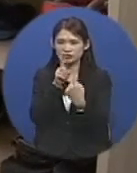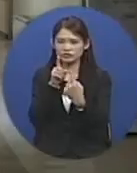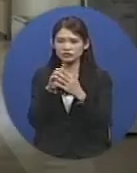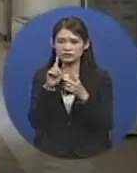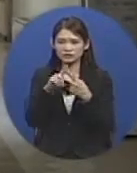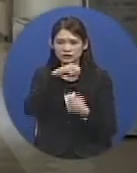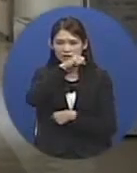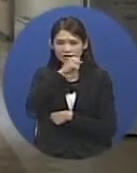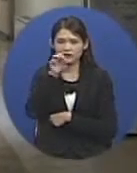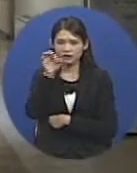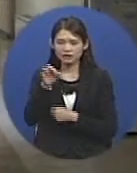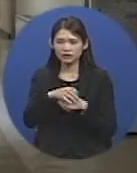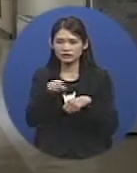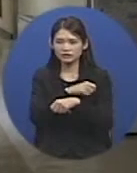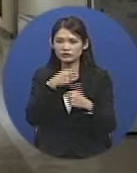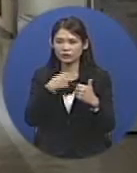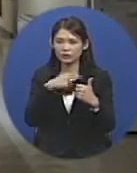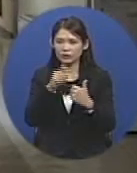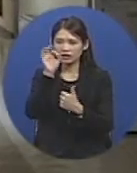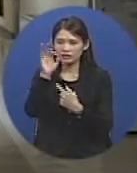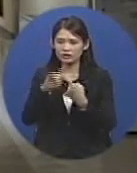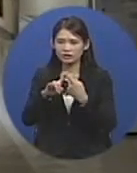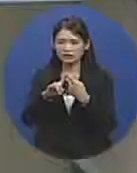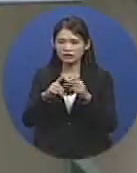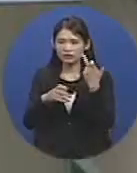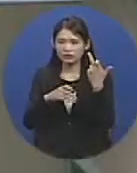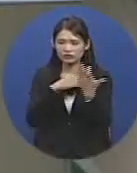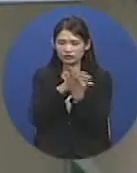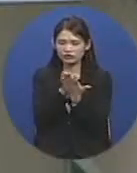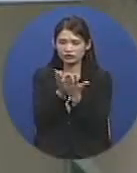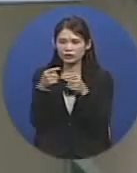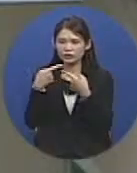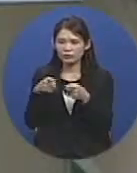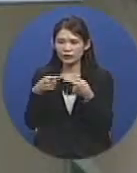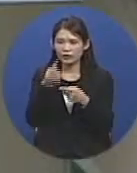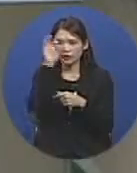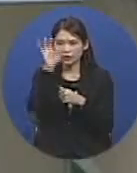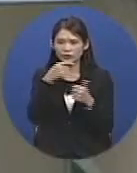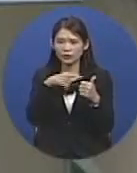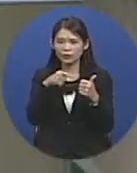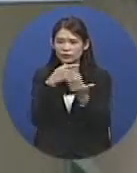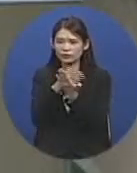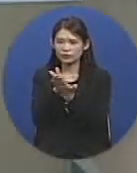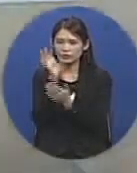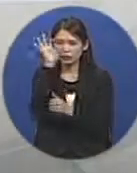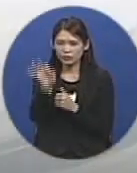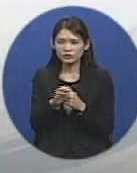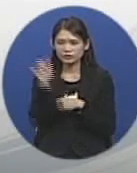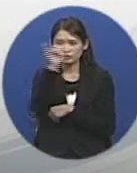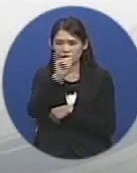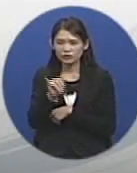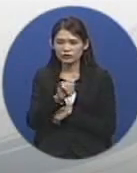특수교육 예산액과 특수교육 예상 지원 비율 등 12개의 지표로 평가가 진행된 교육 분야의 경우 전국